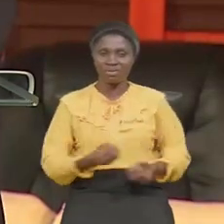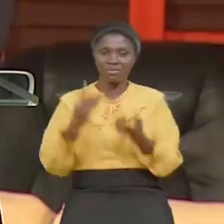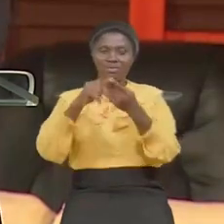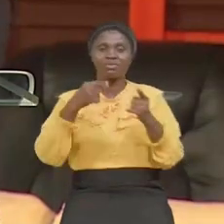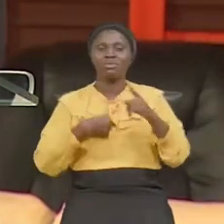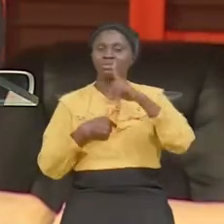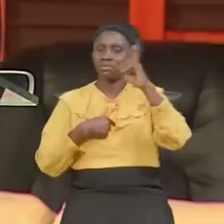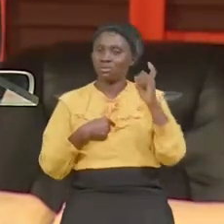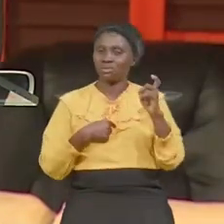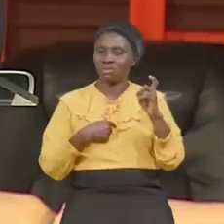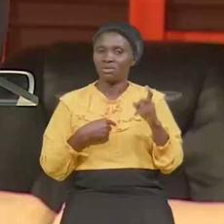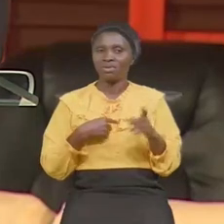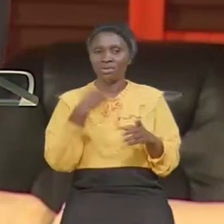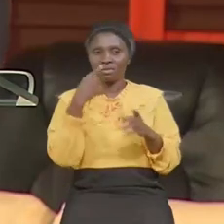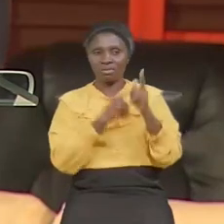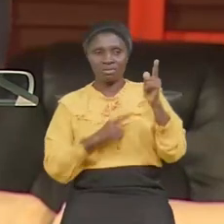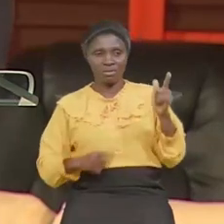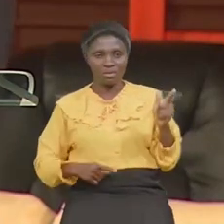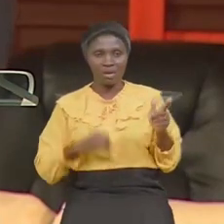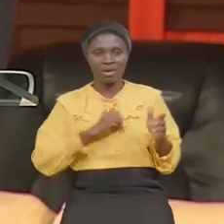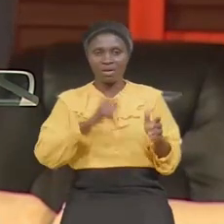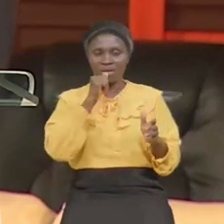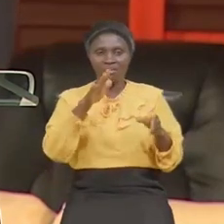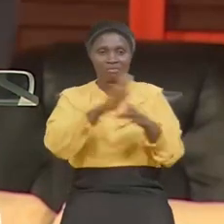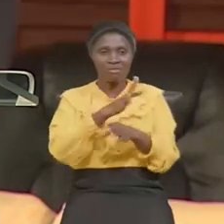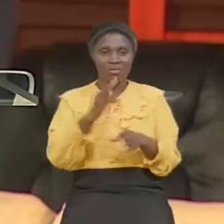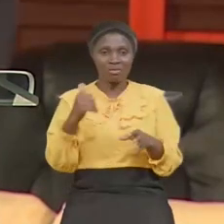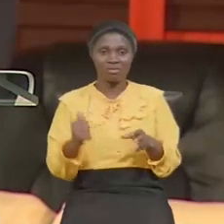plaisir au sang des taureaux, des brebis et des boucs.